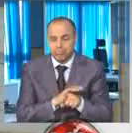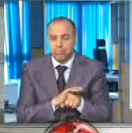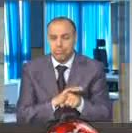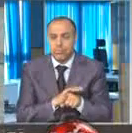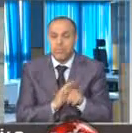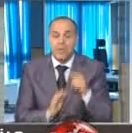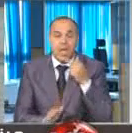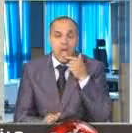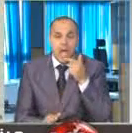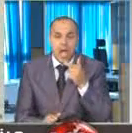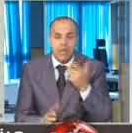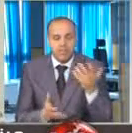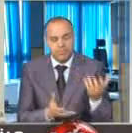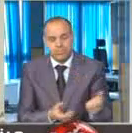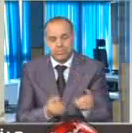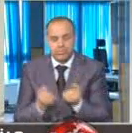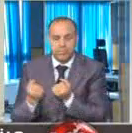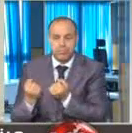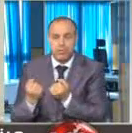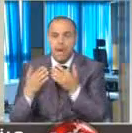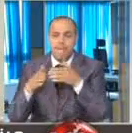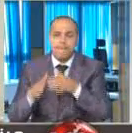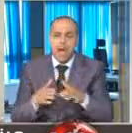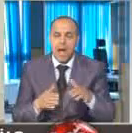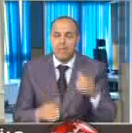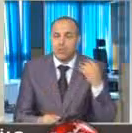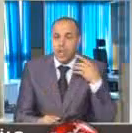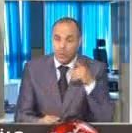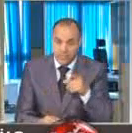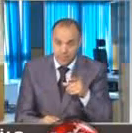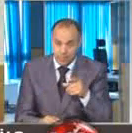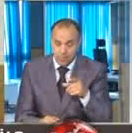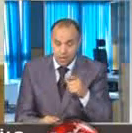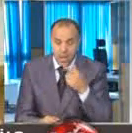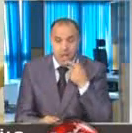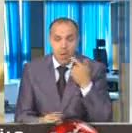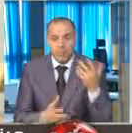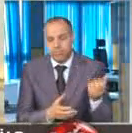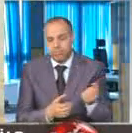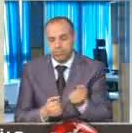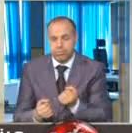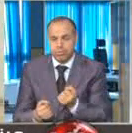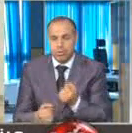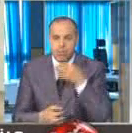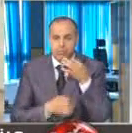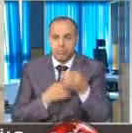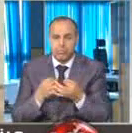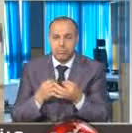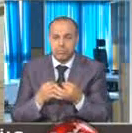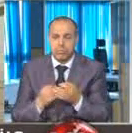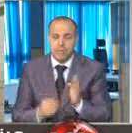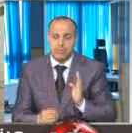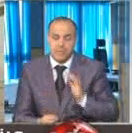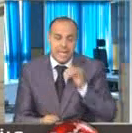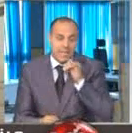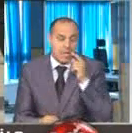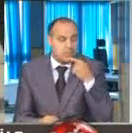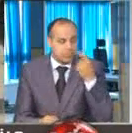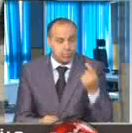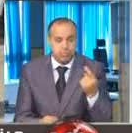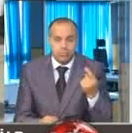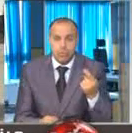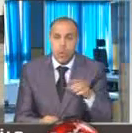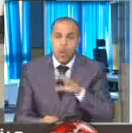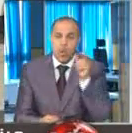الشرعيين، تم إنقاذهم في عرض البحر الأبيض المتوسط. واستنادا إلى متحدث باسم البحرية الإيطالية، فإن